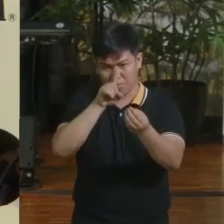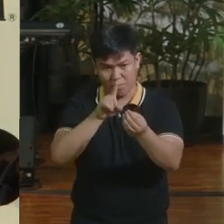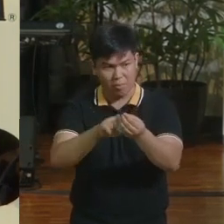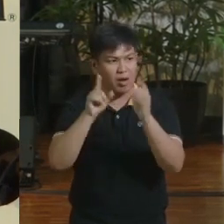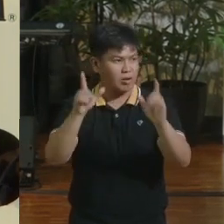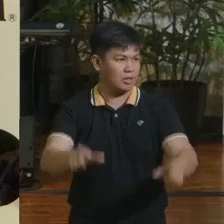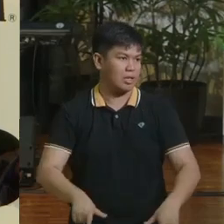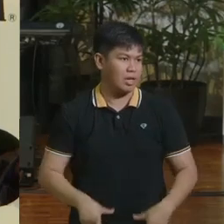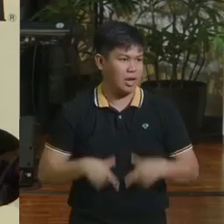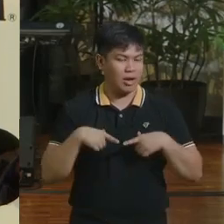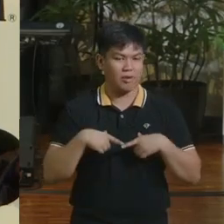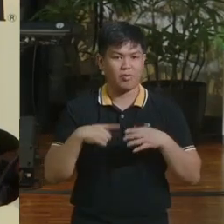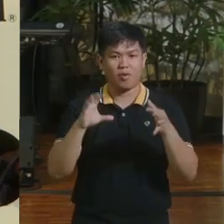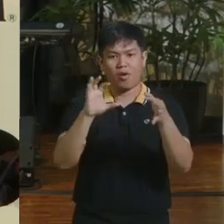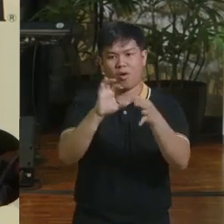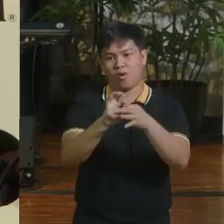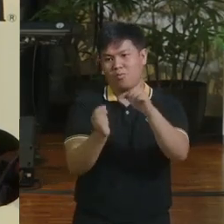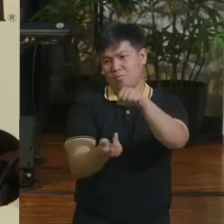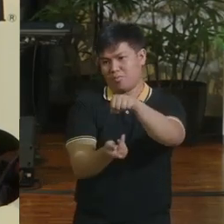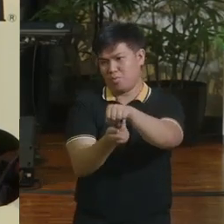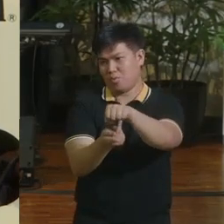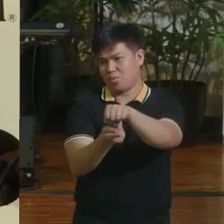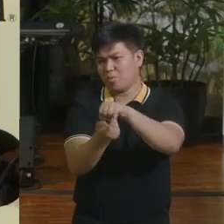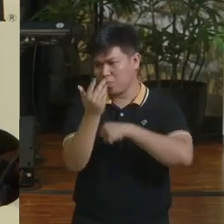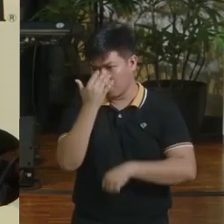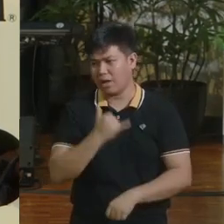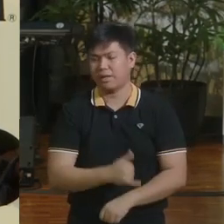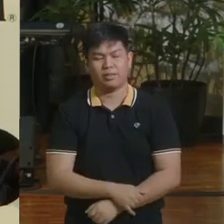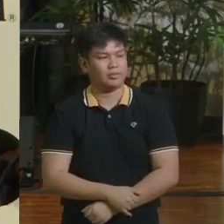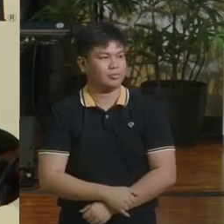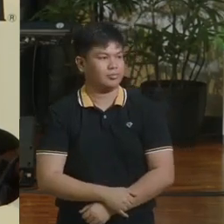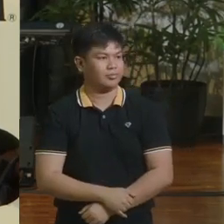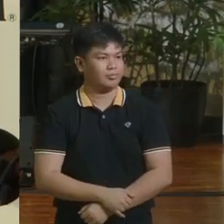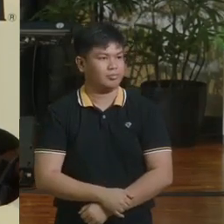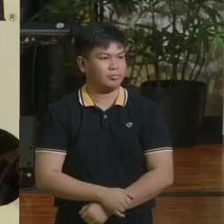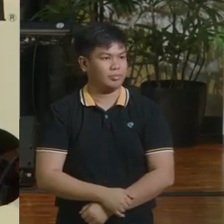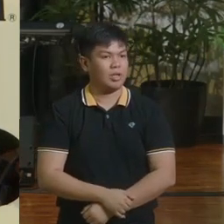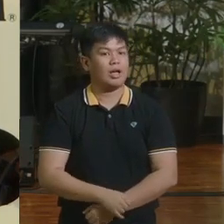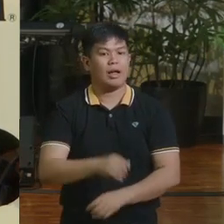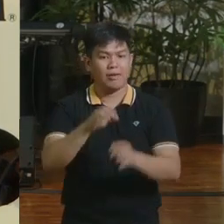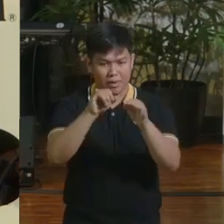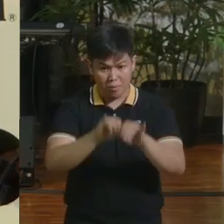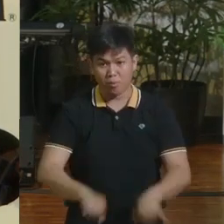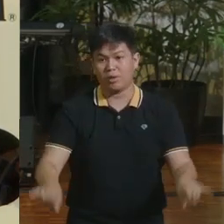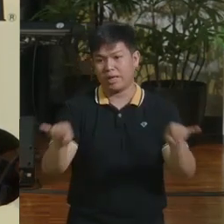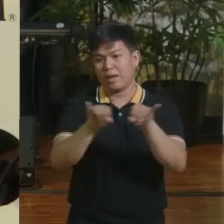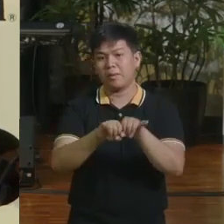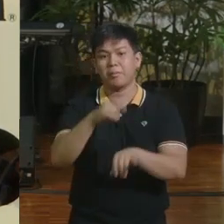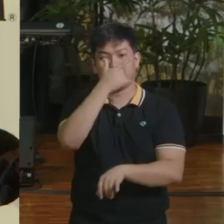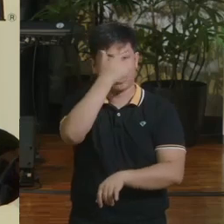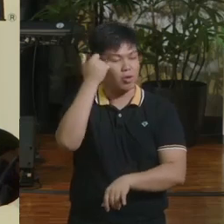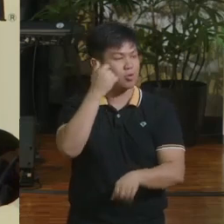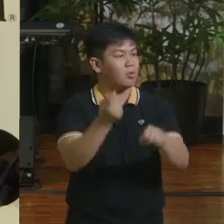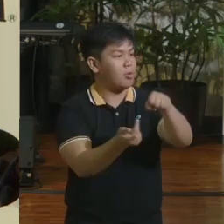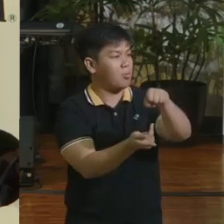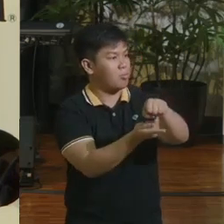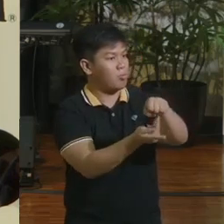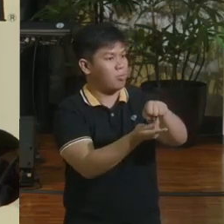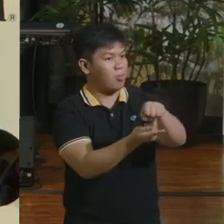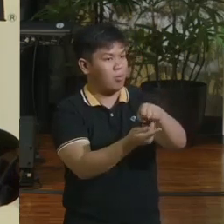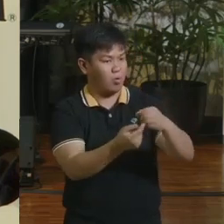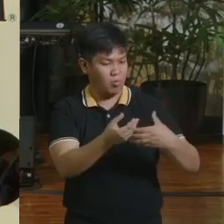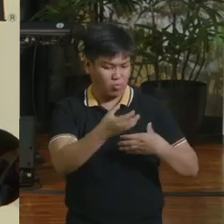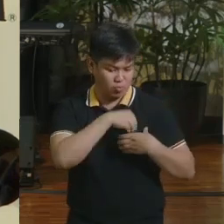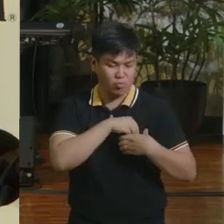ating pag-aralan ang nangyari sa buhay niya? Mahalaga po sapagkat taglay niya o dala